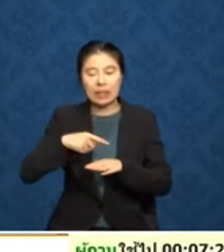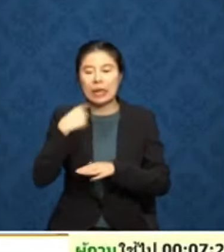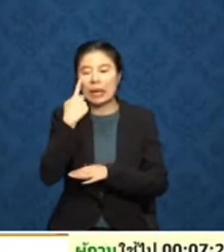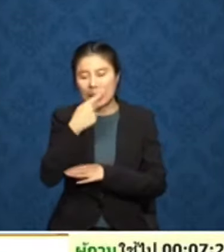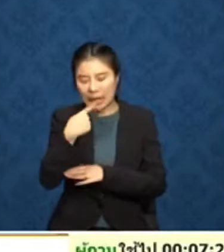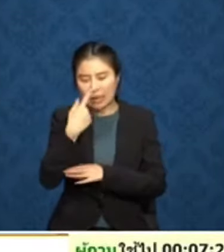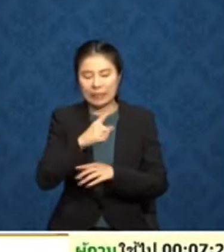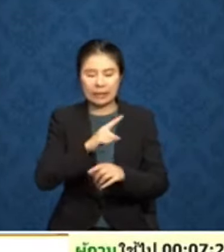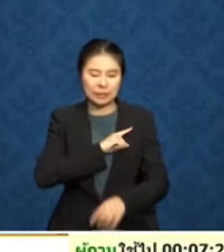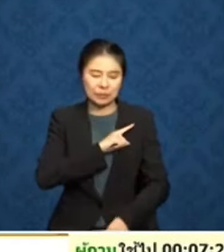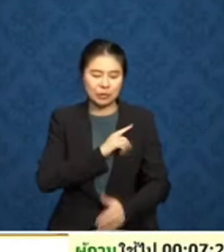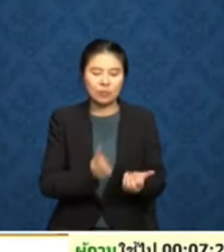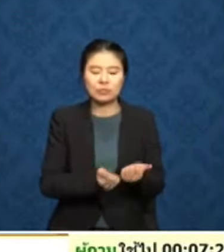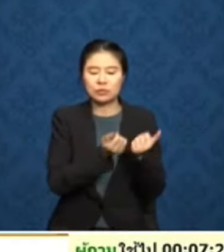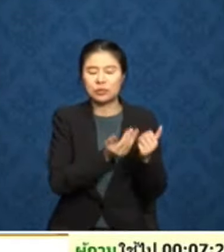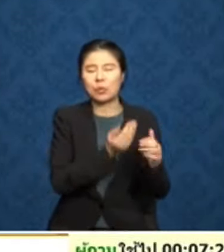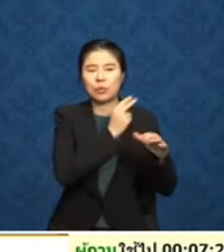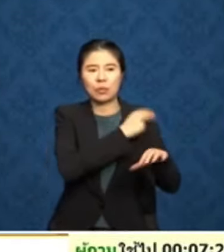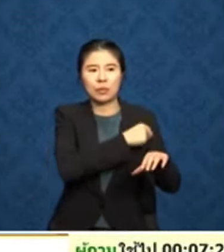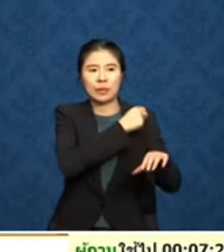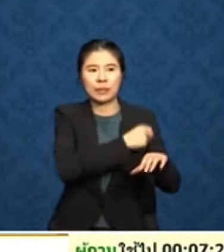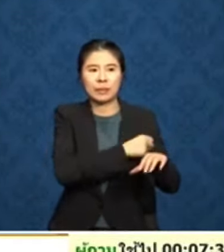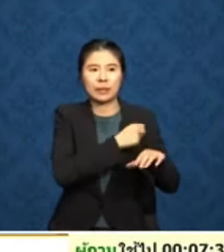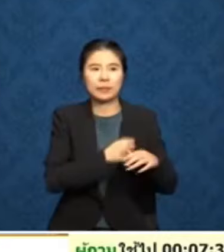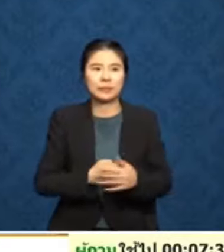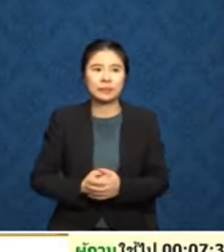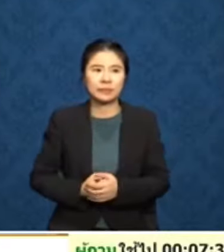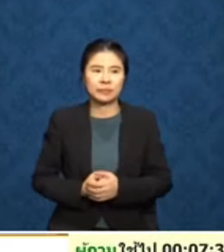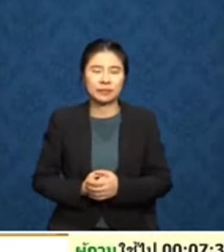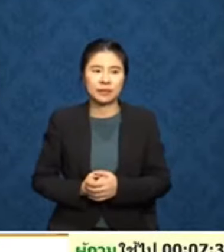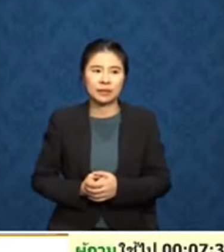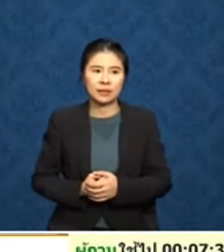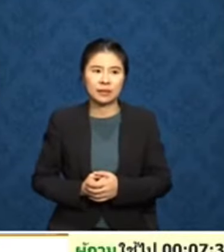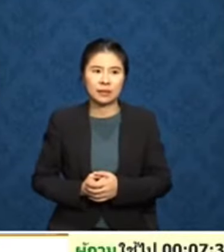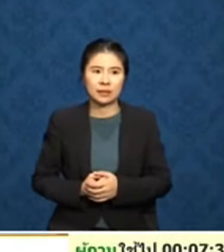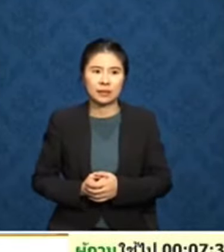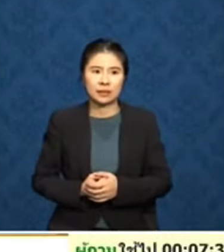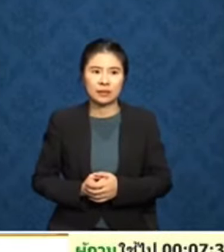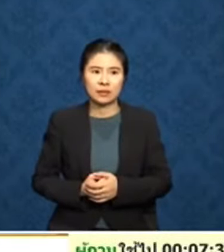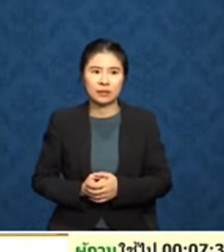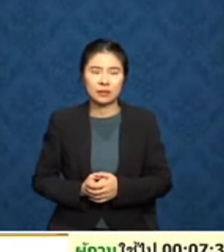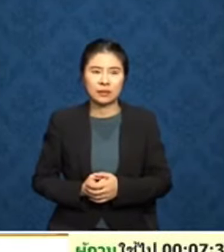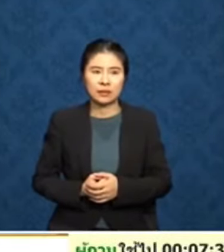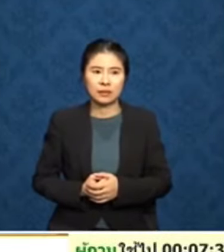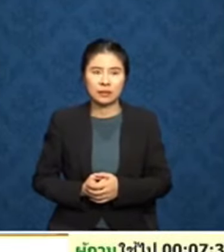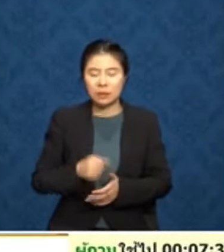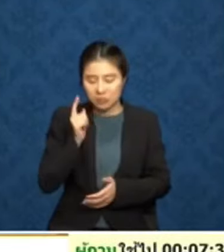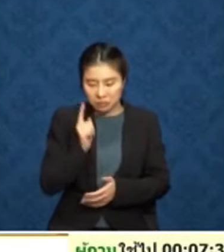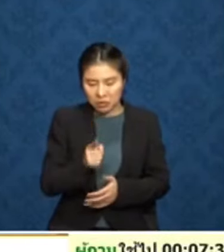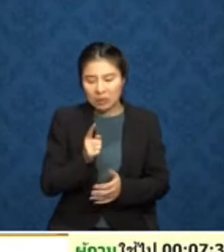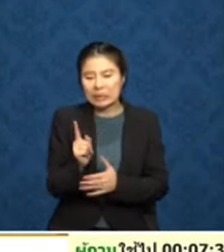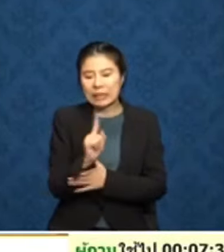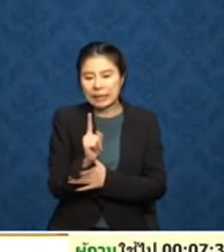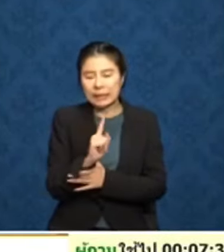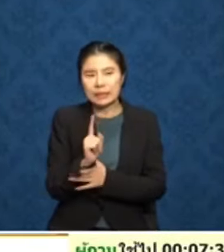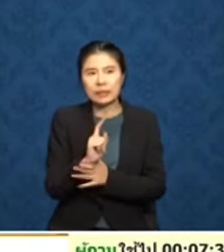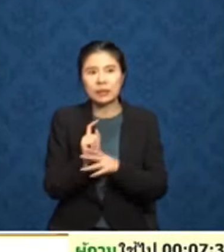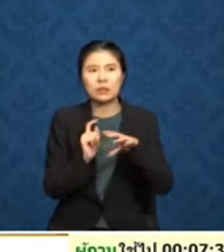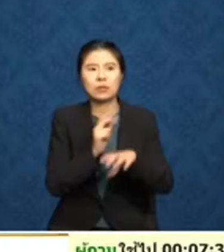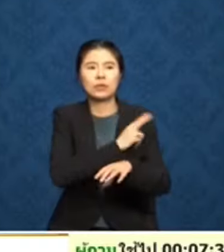ได้แล้วเนี่ยก็ต้องเจอกับคำตอบที่ว่าจะต้องไปเริ่มนะคะจากโรงพยาบาล